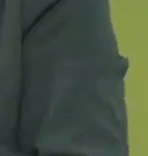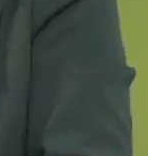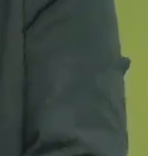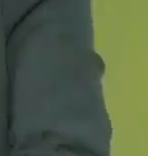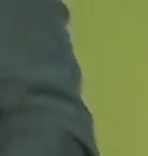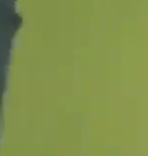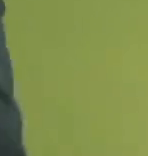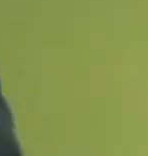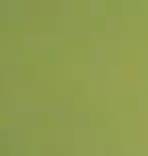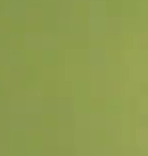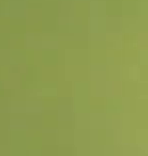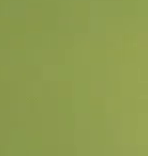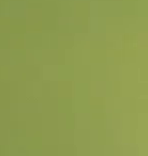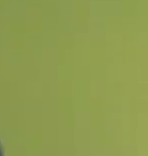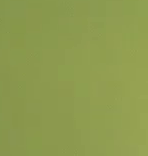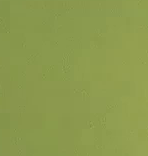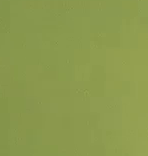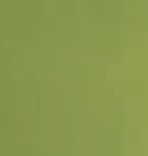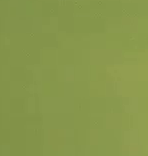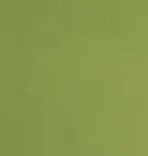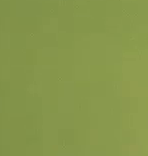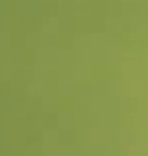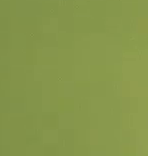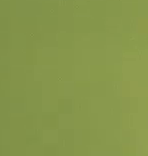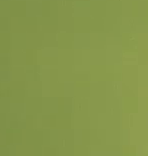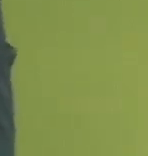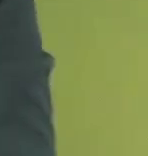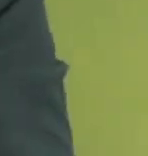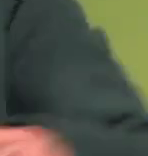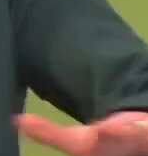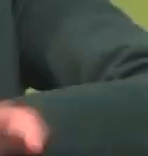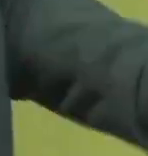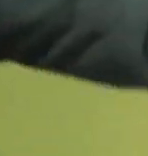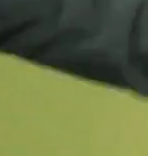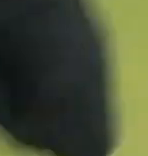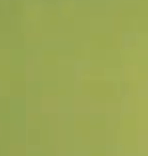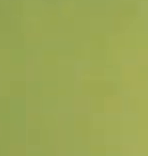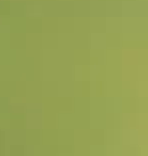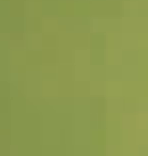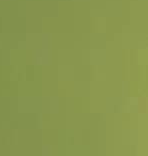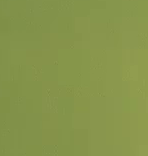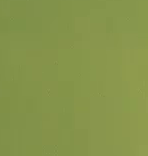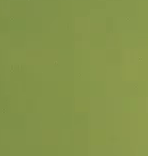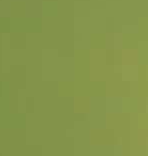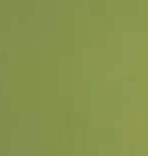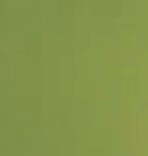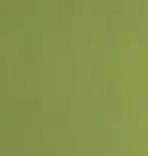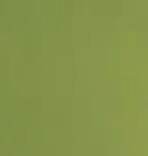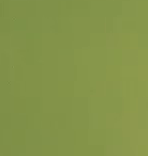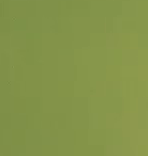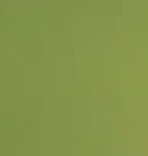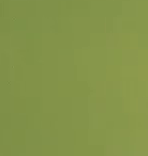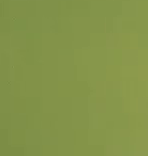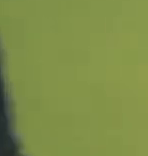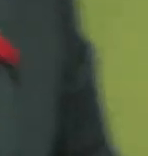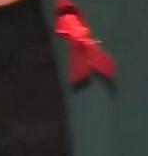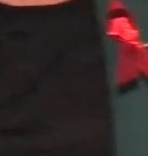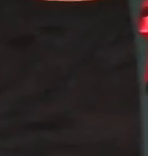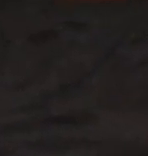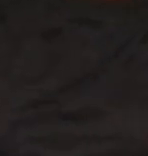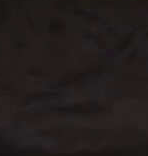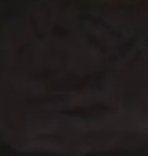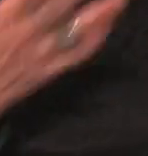die Menschenrechtekonvention ist schon 2010 umgesetzt worden. Es gab ganz wenig Bewegung in der Zeit.